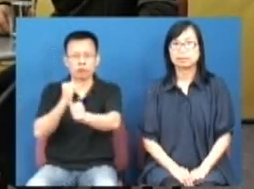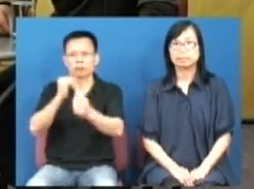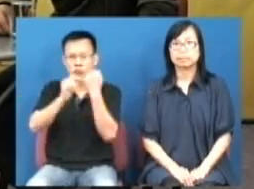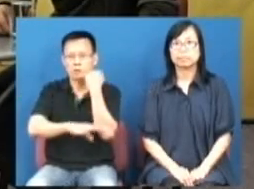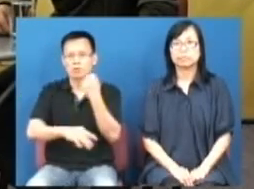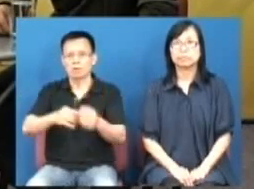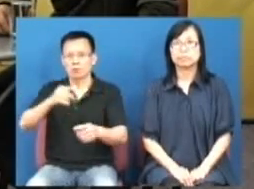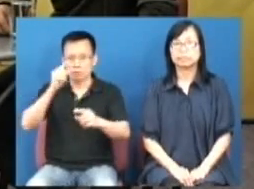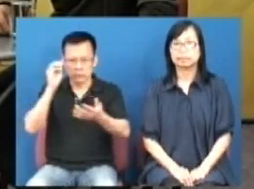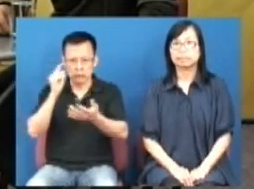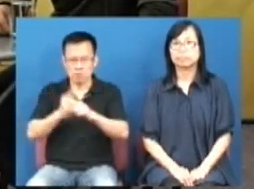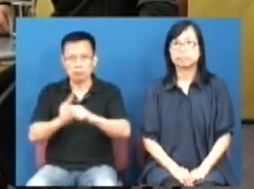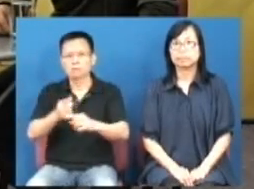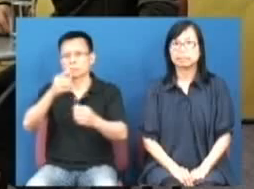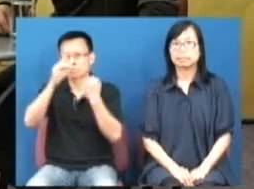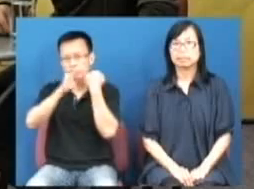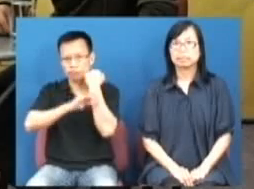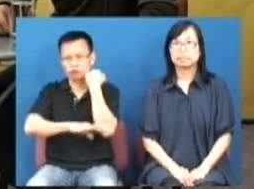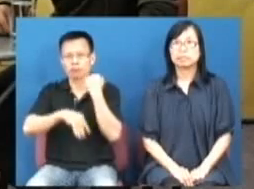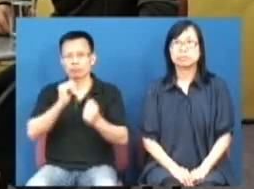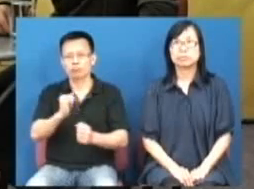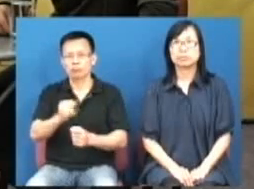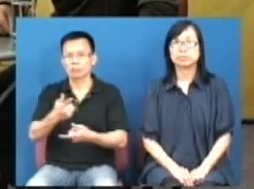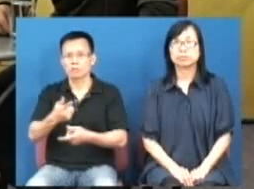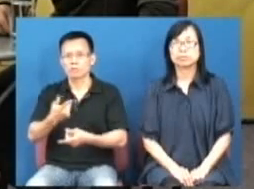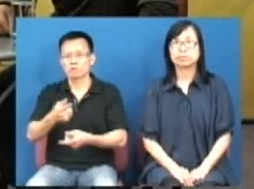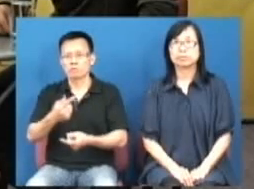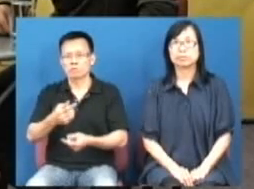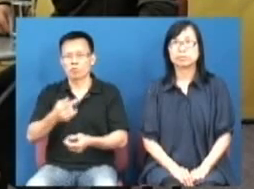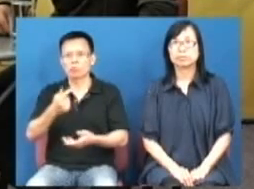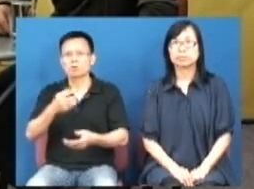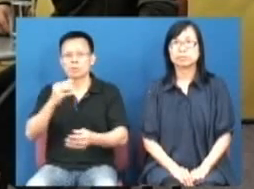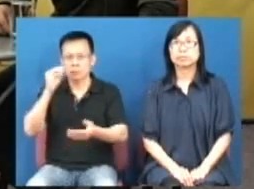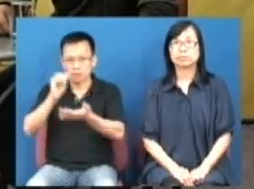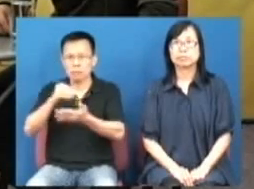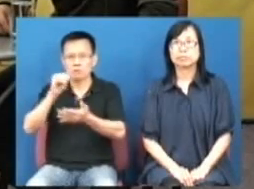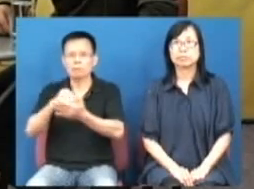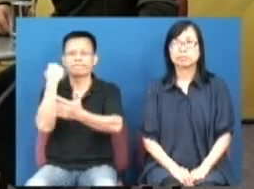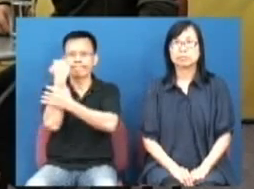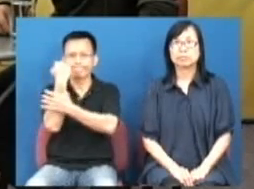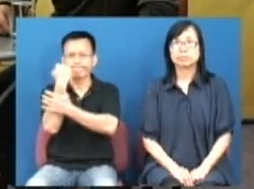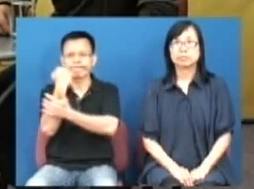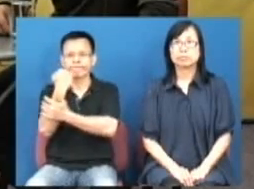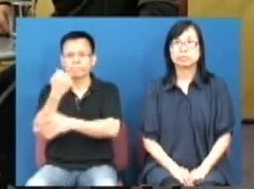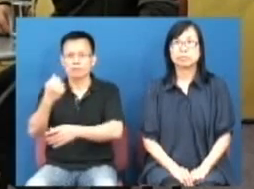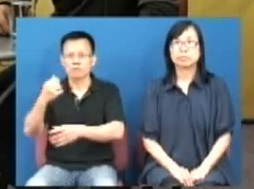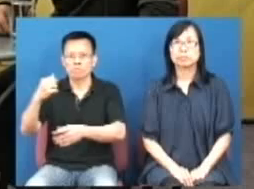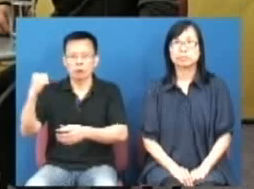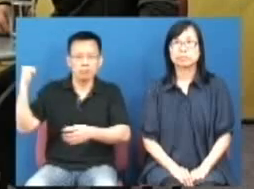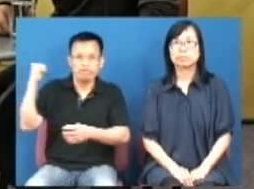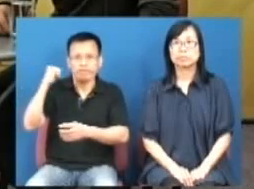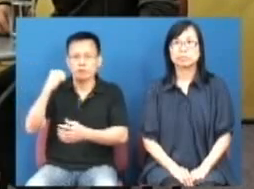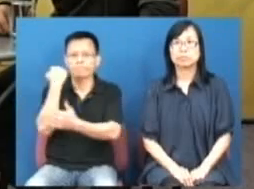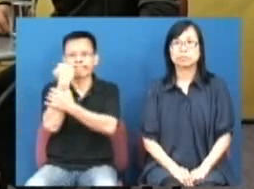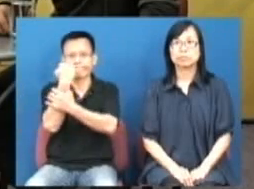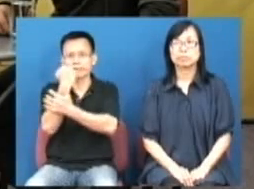以接受嘅法例就係不可以接受。諮詢期我哋一定會充分發表意見去反對，強烈講我哋嘅反對嘅理由嚇。我哋係講道理嘅